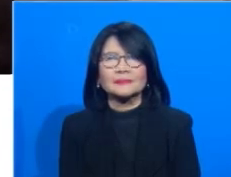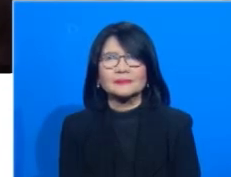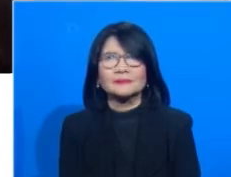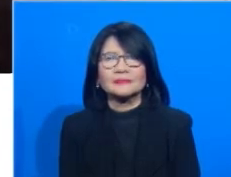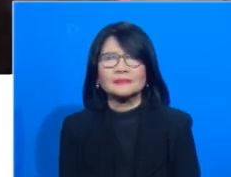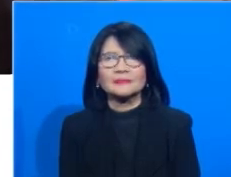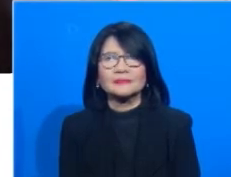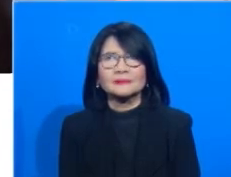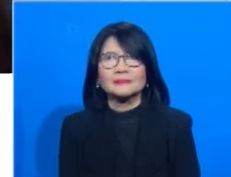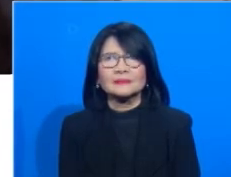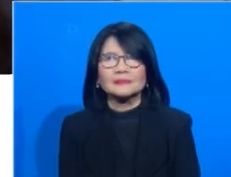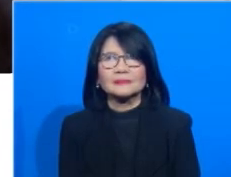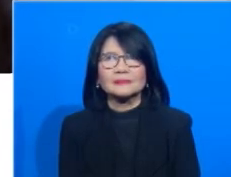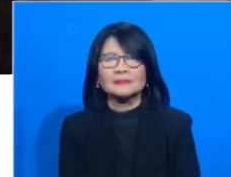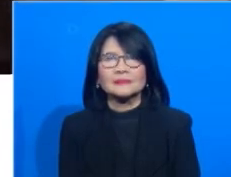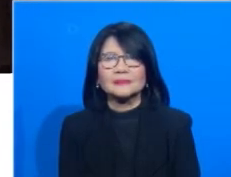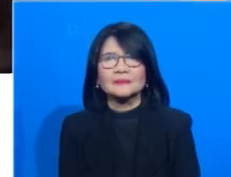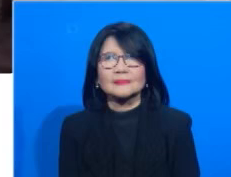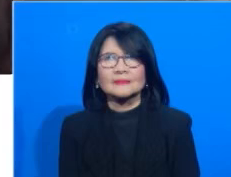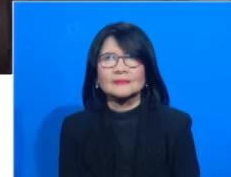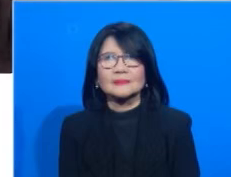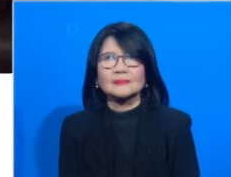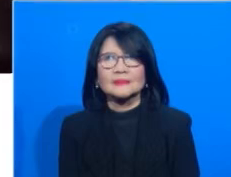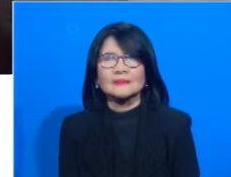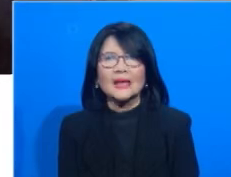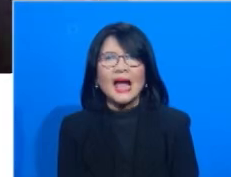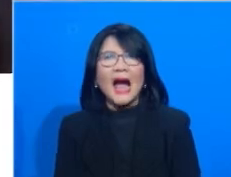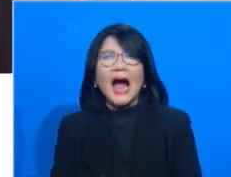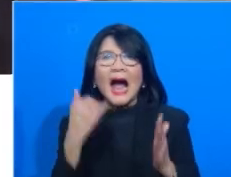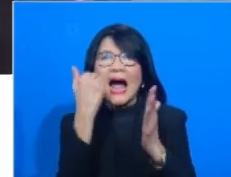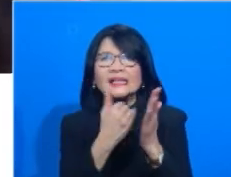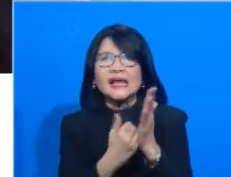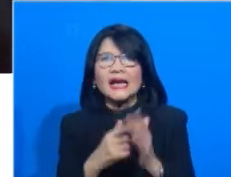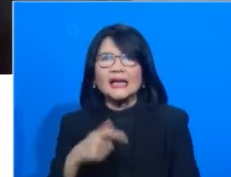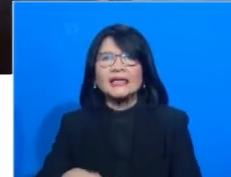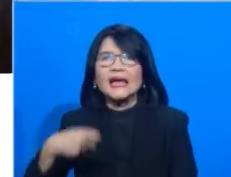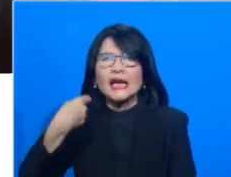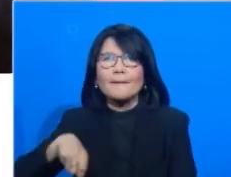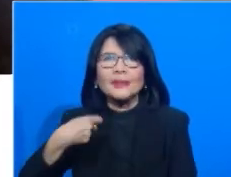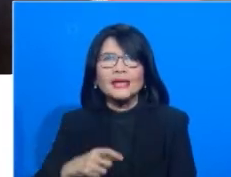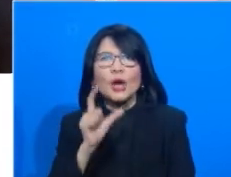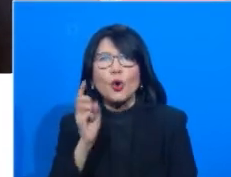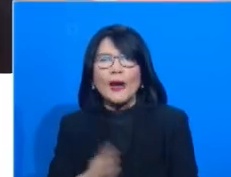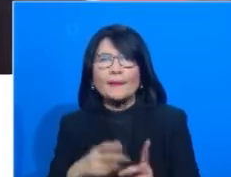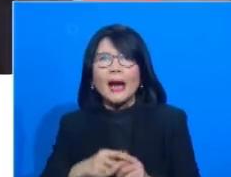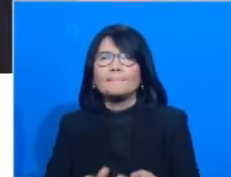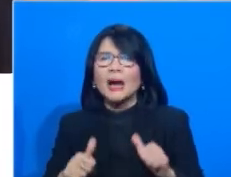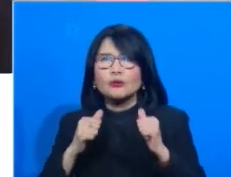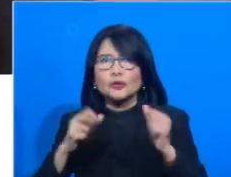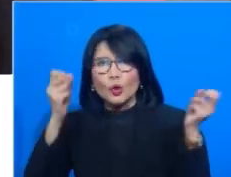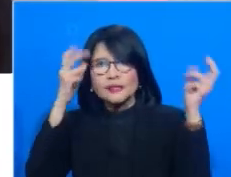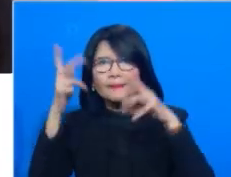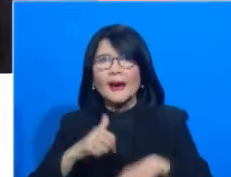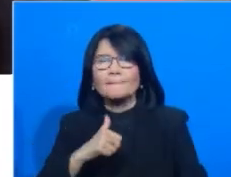ini, acara dari Kemenko UMK ini? Acara Cerita Nusantara dari Kemenko UKM ini luar biasa sekali konsepnya, khususnya untuk kami